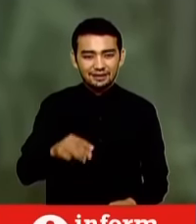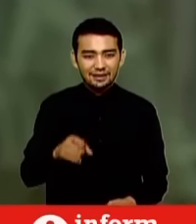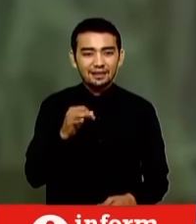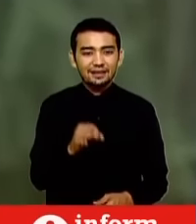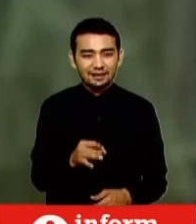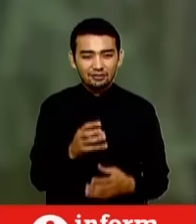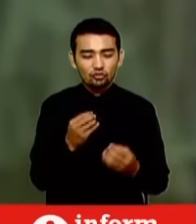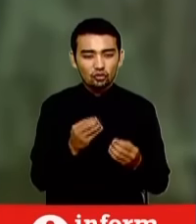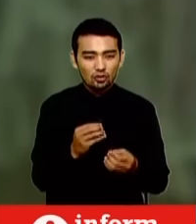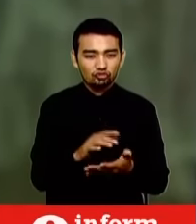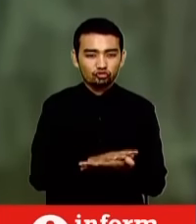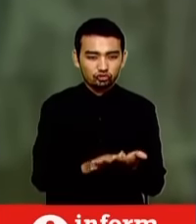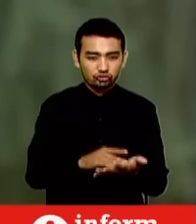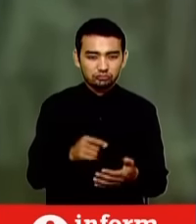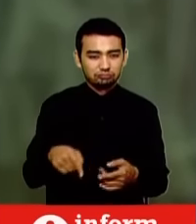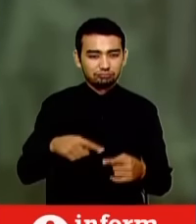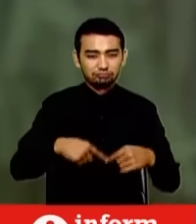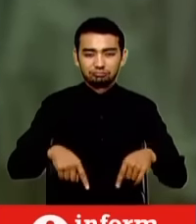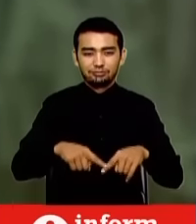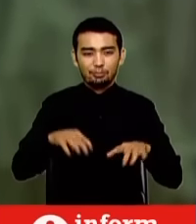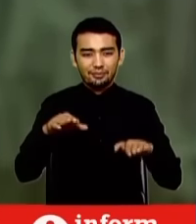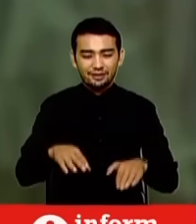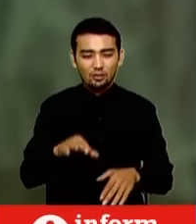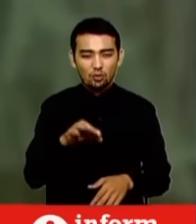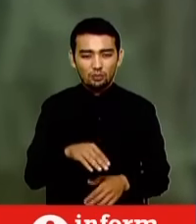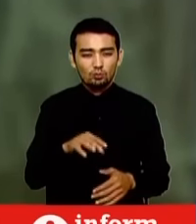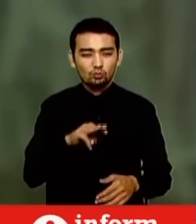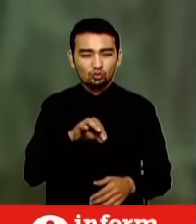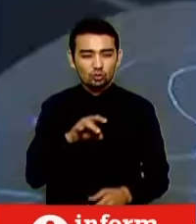об обеспечении очистки данной территории от мусора.